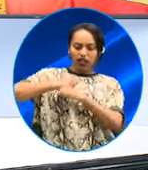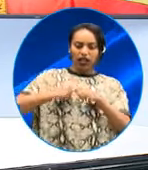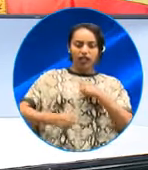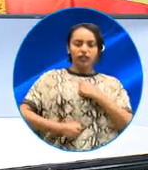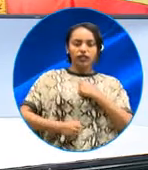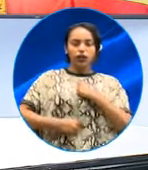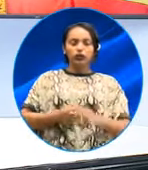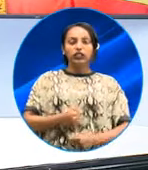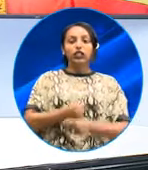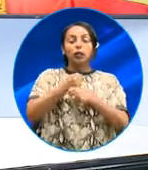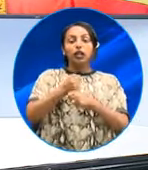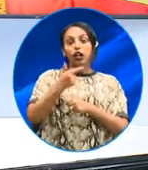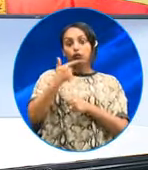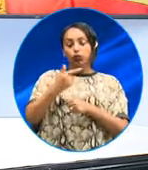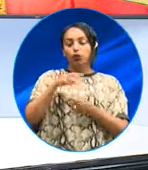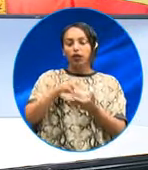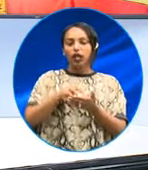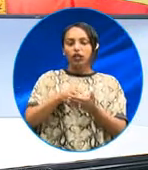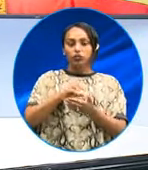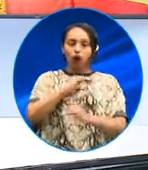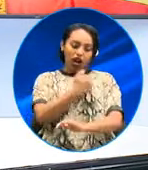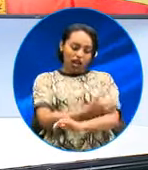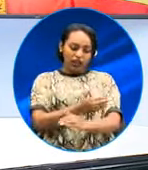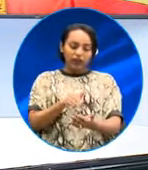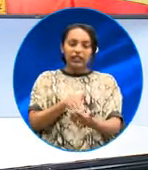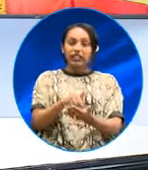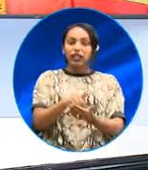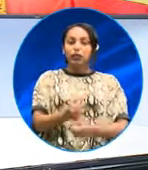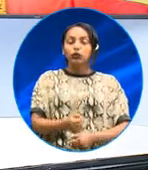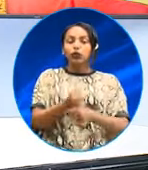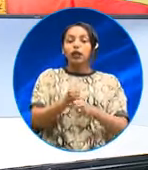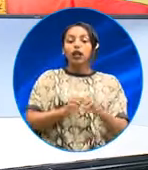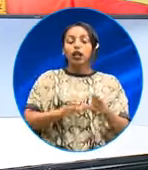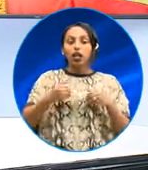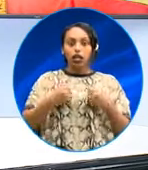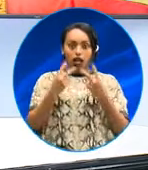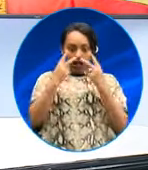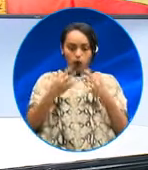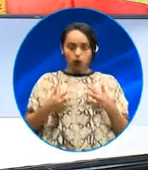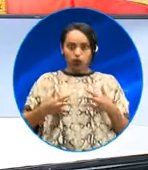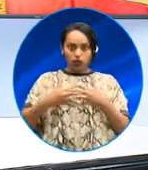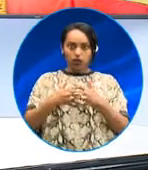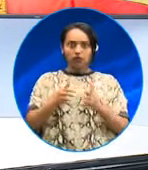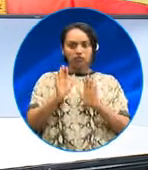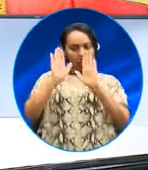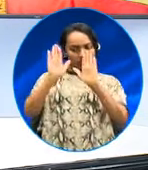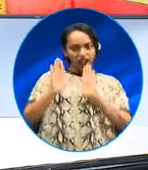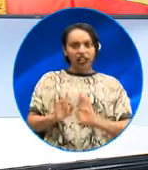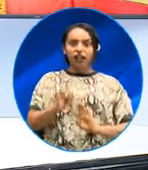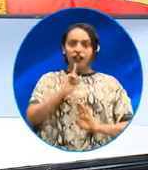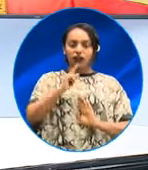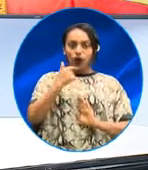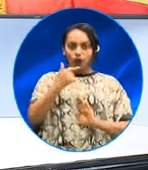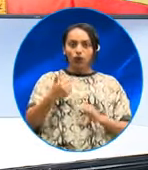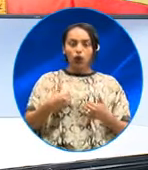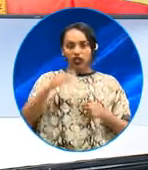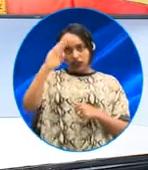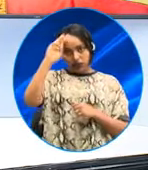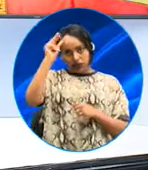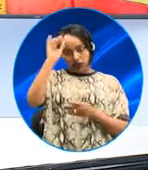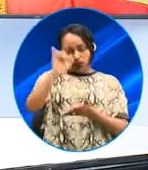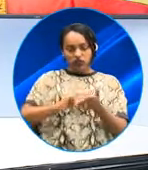ሰራዊትን ለመደገፍ ብሎም በከተማ አቅመ ደካሞችን ለመርዳት እያሳየ ያለው ትብብር የሚደነቅ ነው ብለዋል።